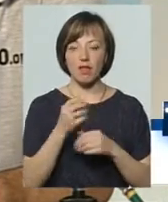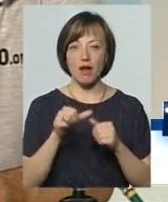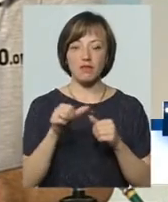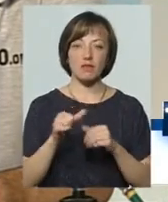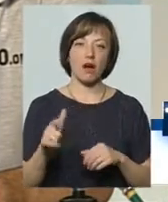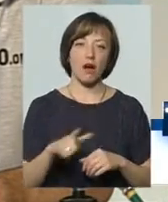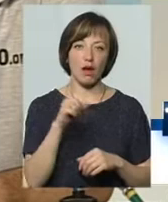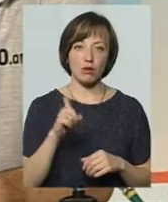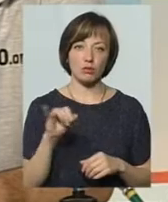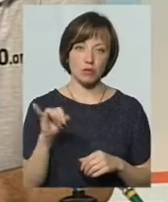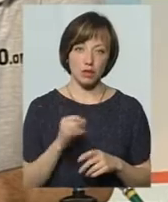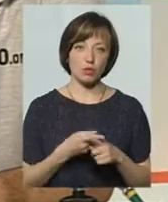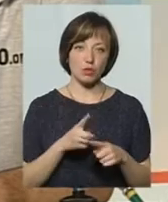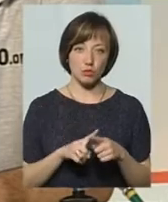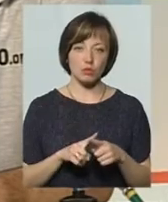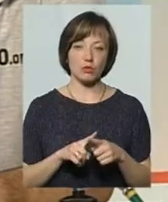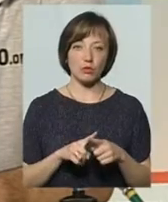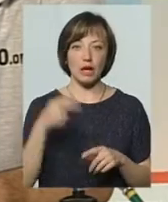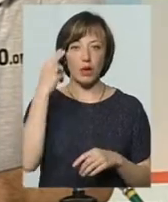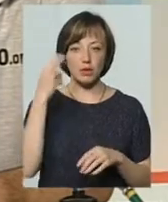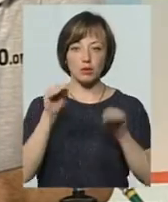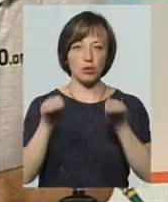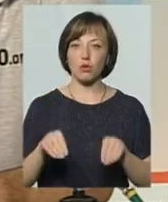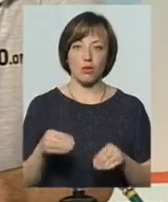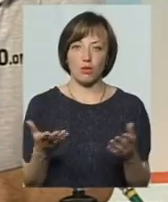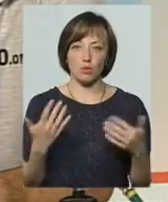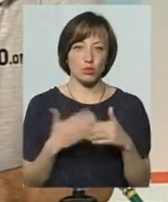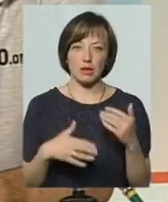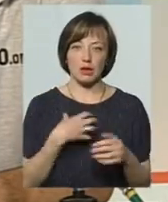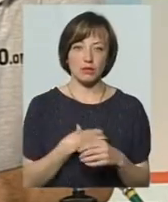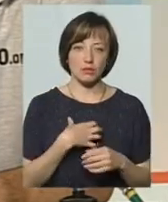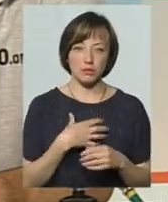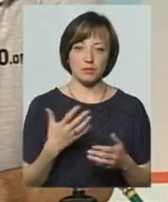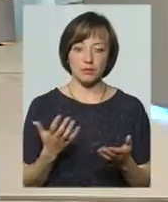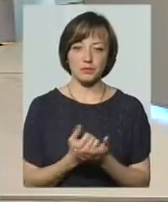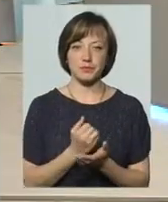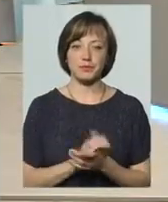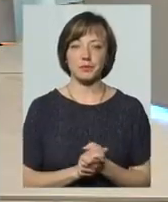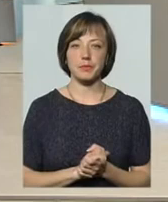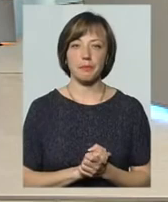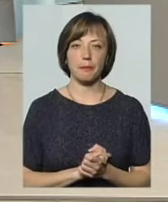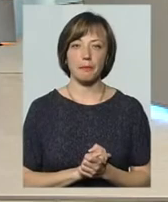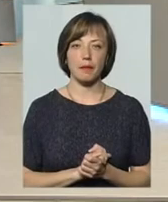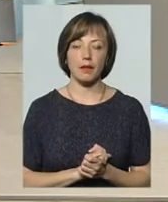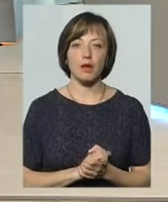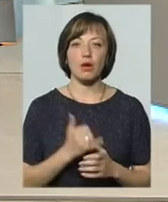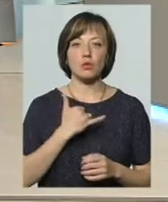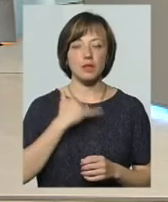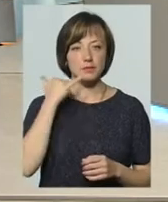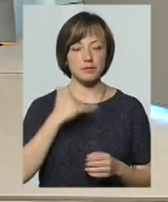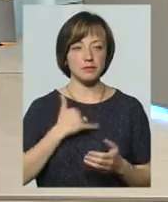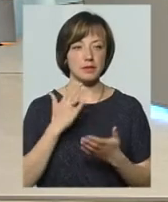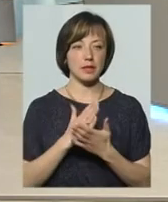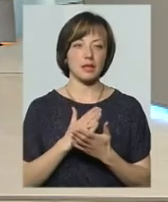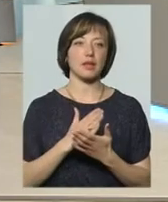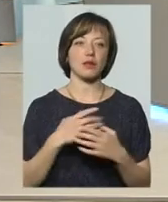і тому Кіотський протокол вже є неактуальним, тому і прийшла Паризька угода. Власне, в нас є перший дзвінок, і